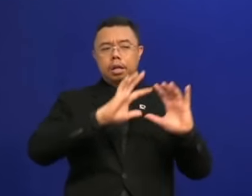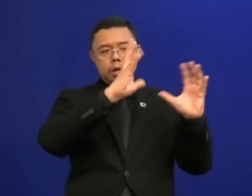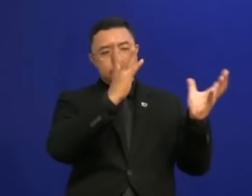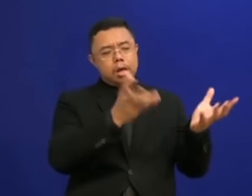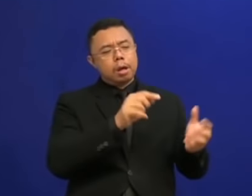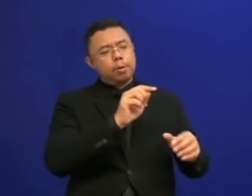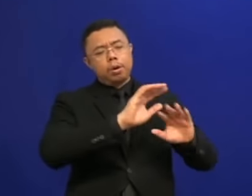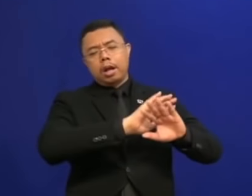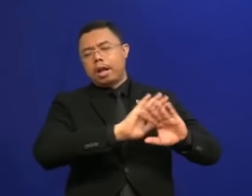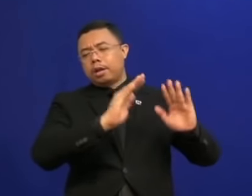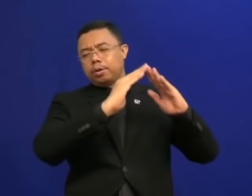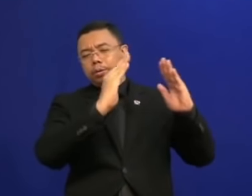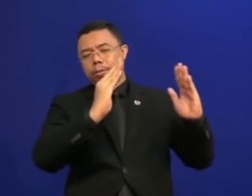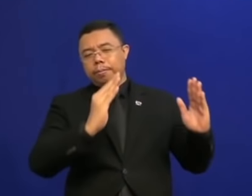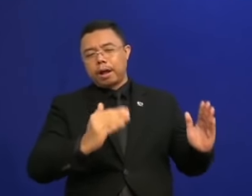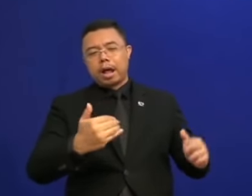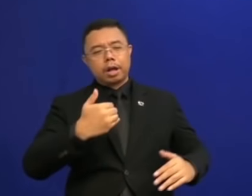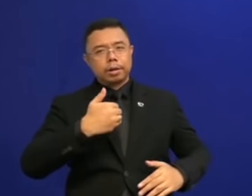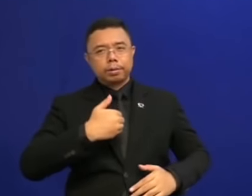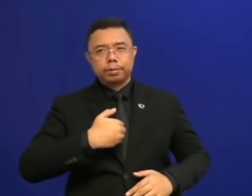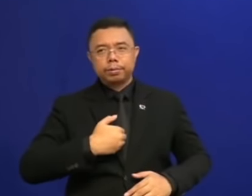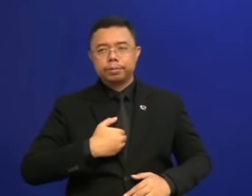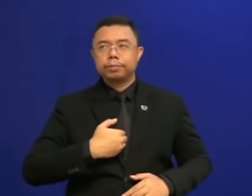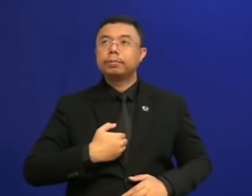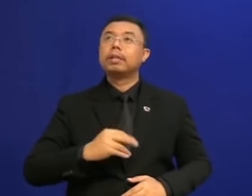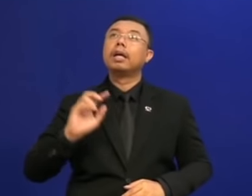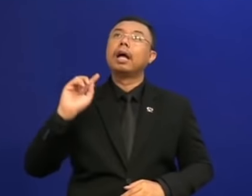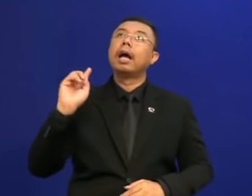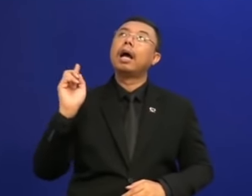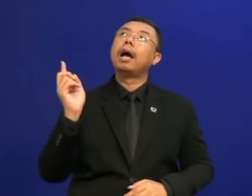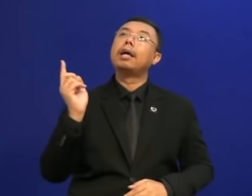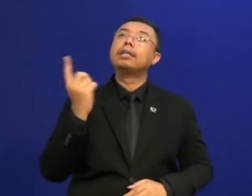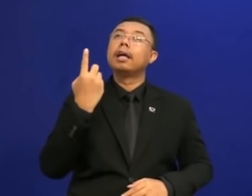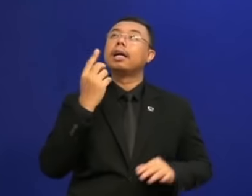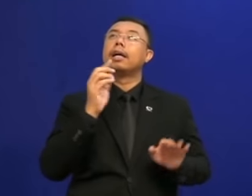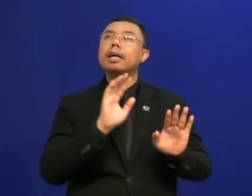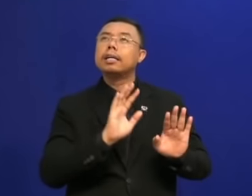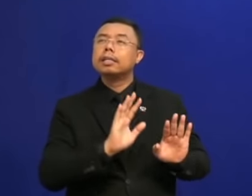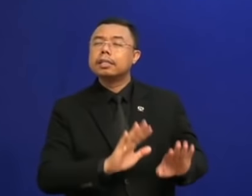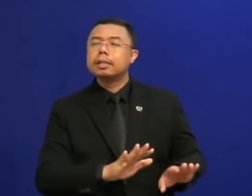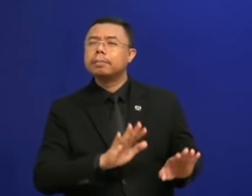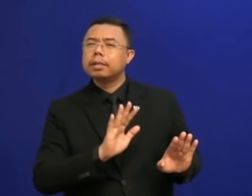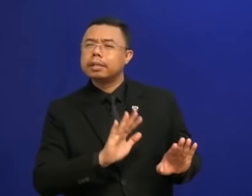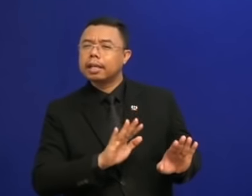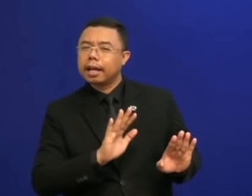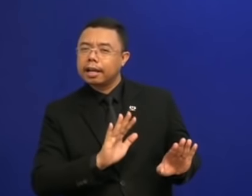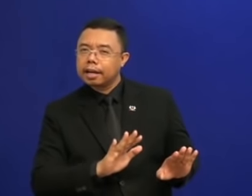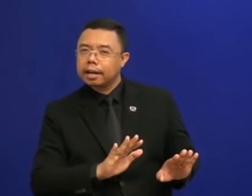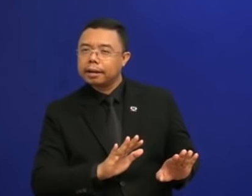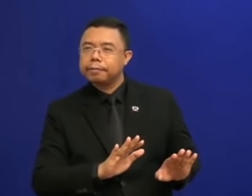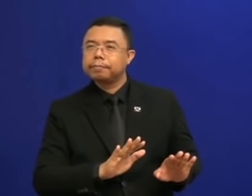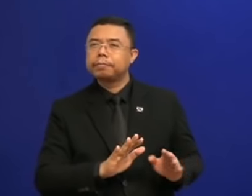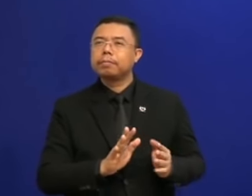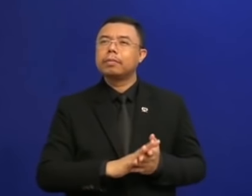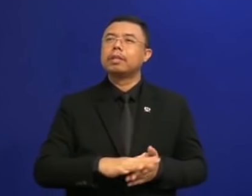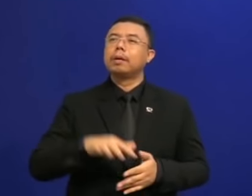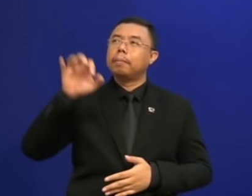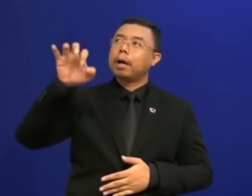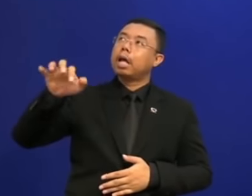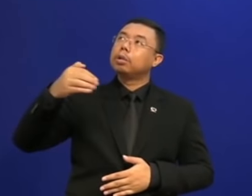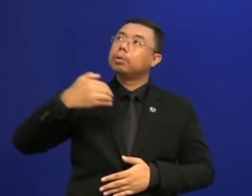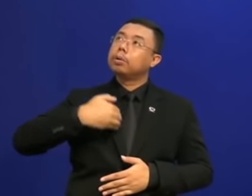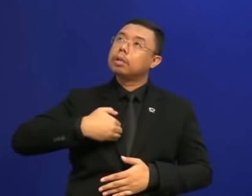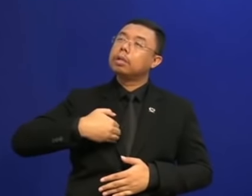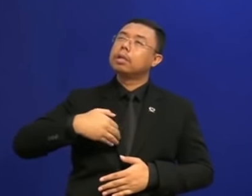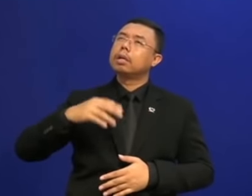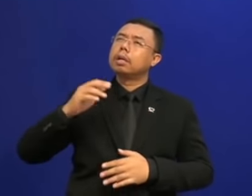Dunia bukan rumahku, hanya sementara.